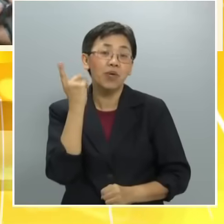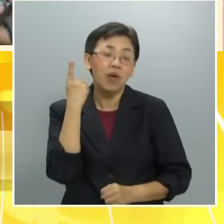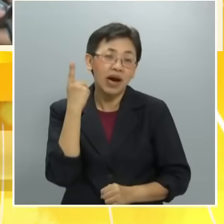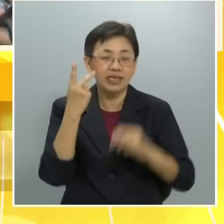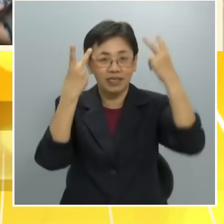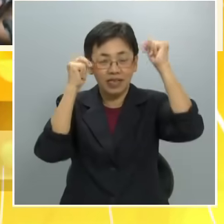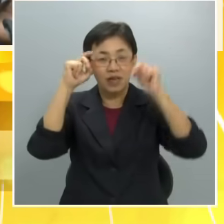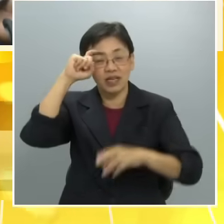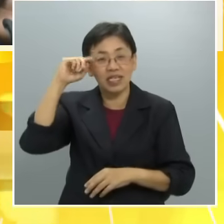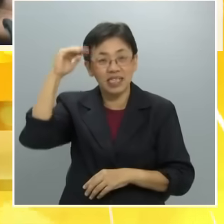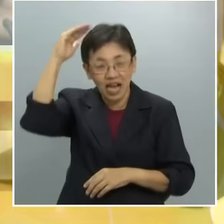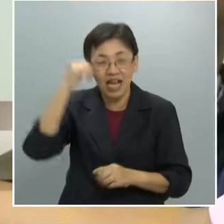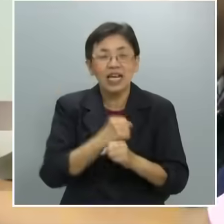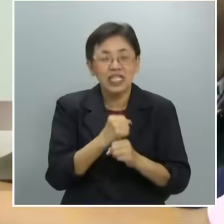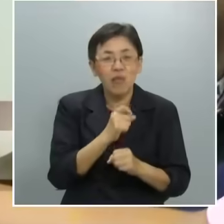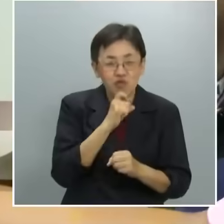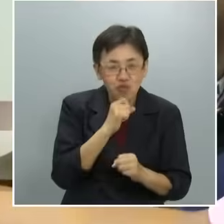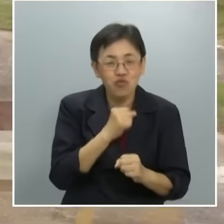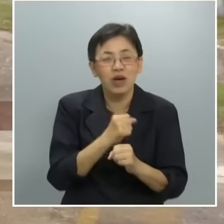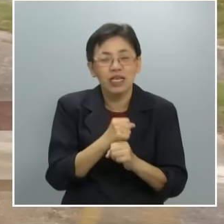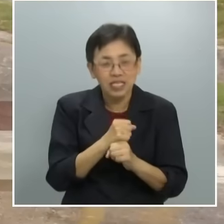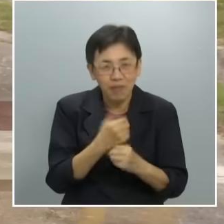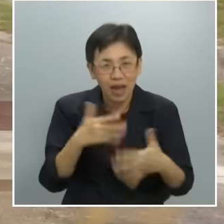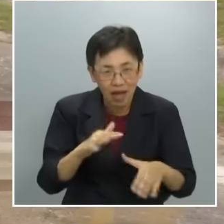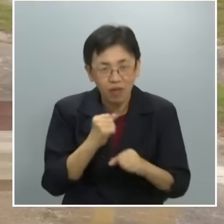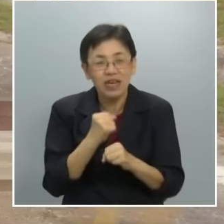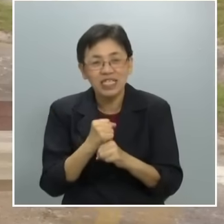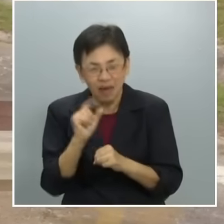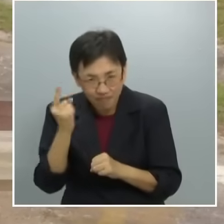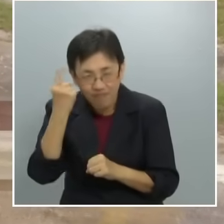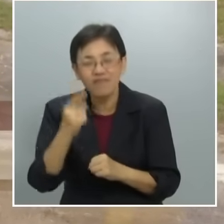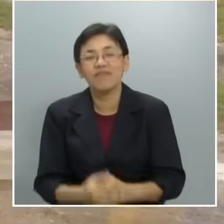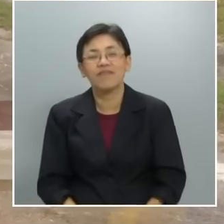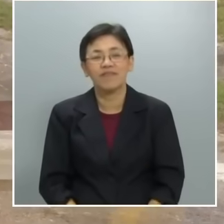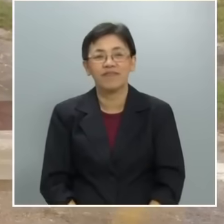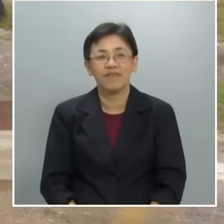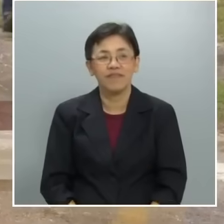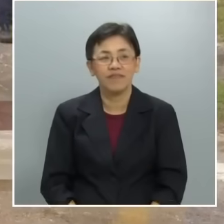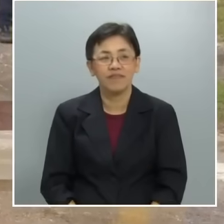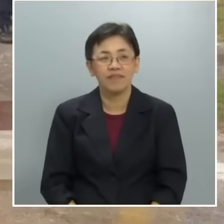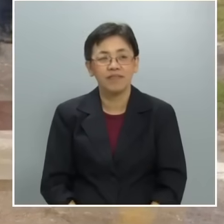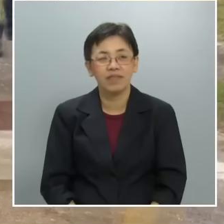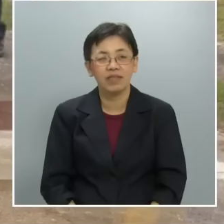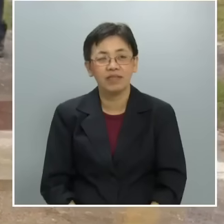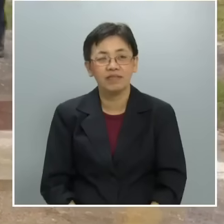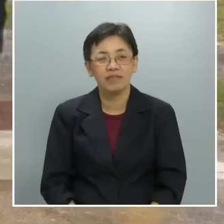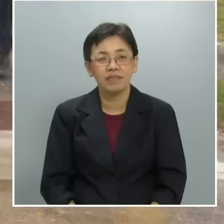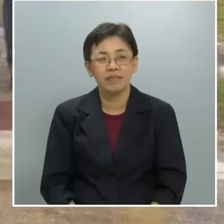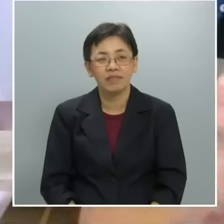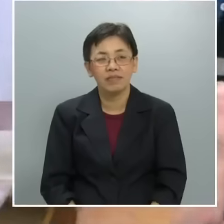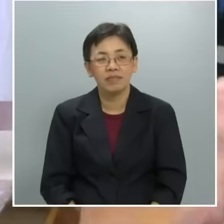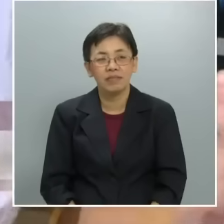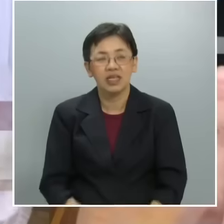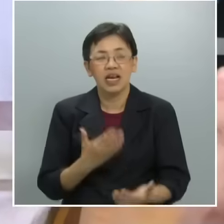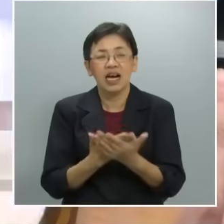เศรษฐาทำอยู่ทำแล้วและจะทำอีกแล้วก็มีหลายเรื่องอย่างที่บอกไปเงินดิ